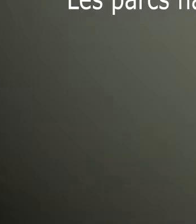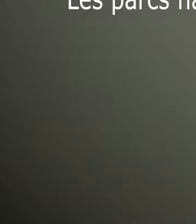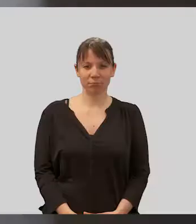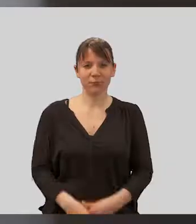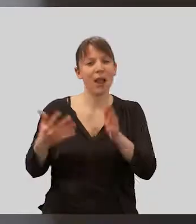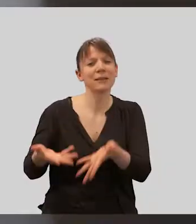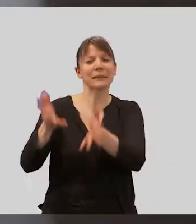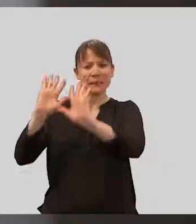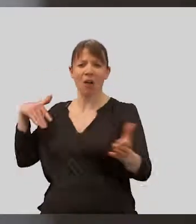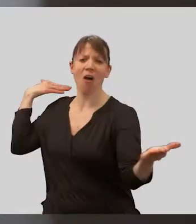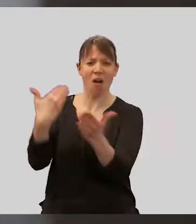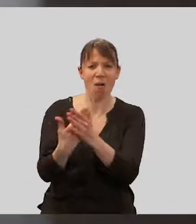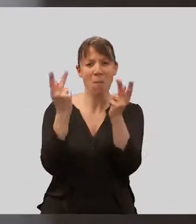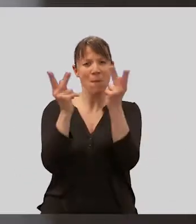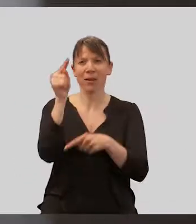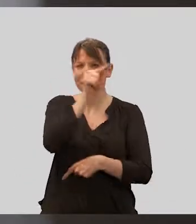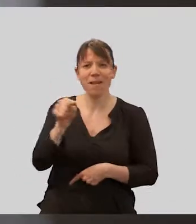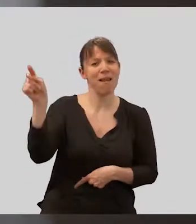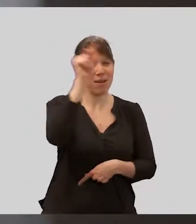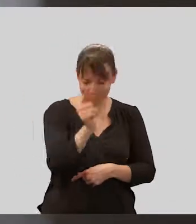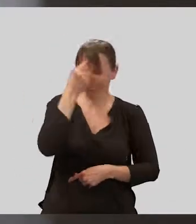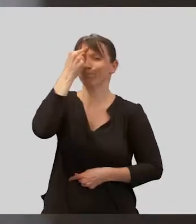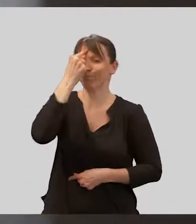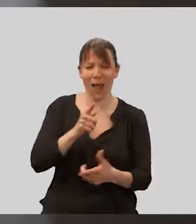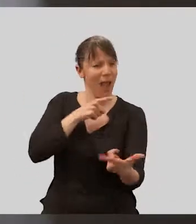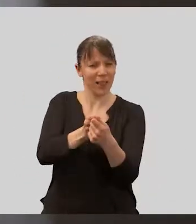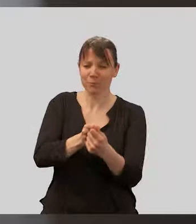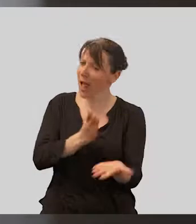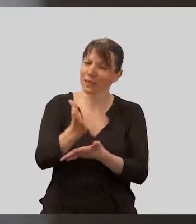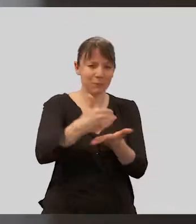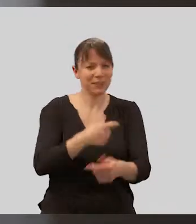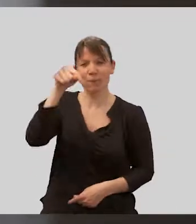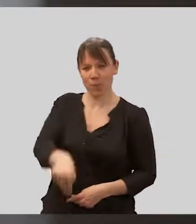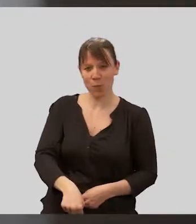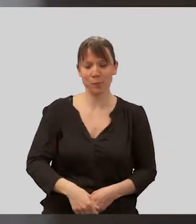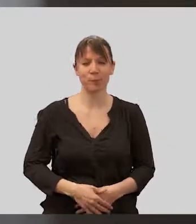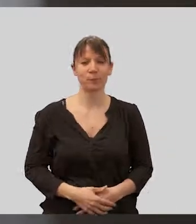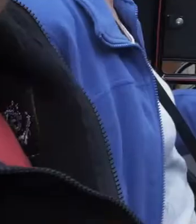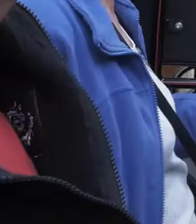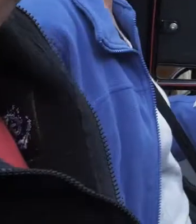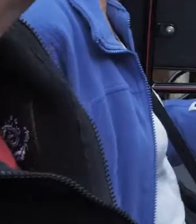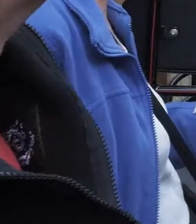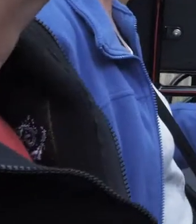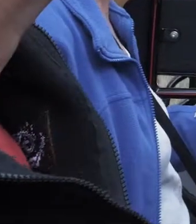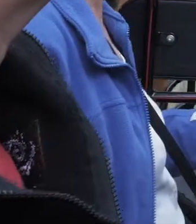Une dynamique de prise en compte de l'accessibilité de l'ensemble des territoires des parcs depuis plus de 10 ans.